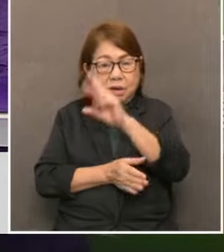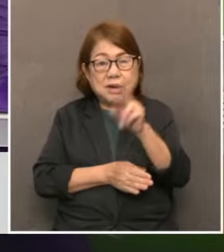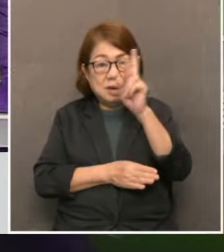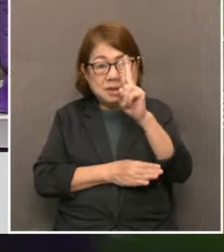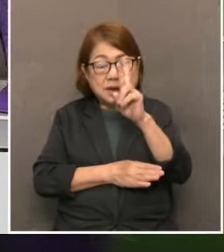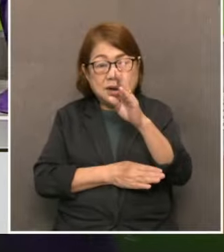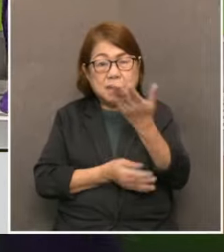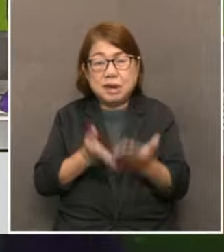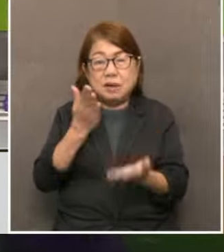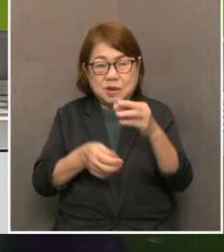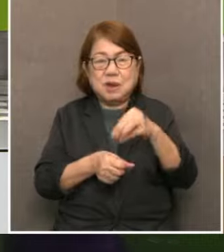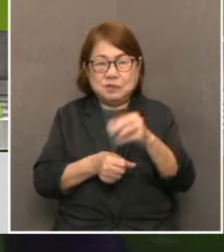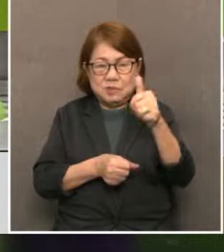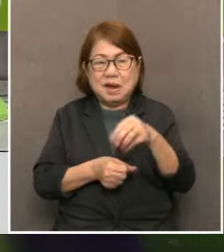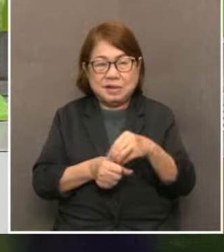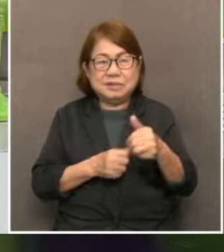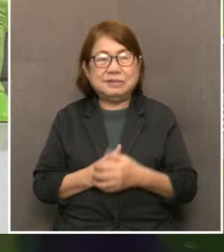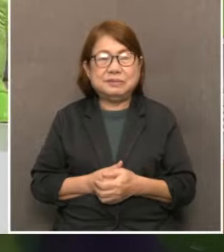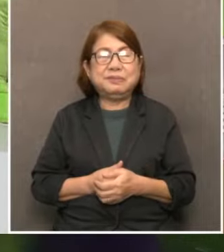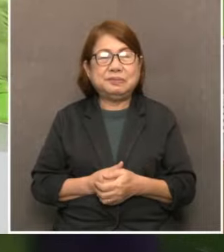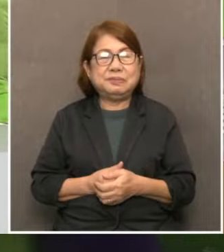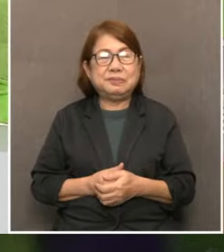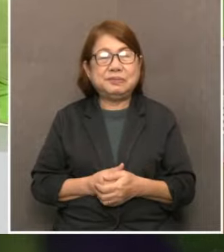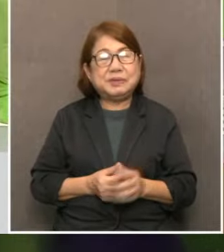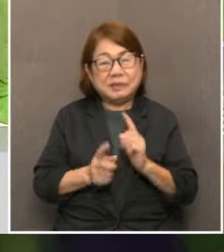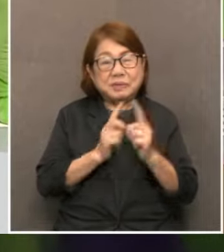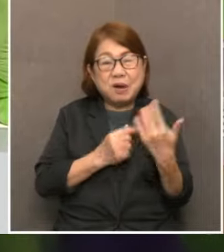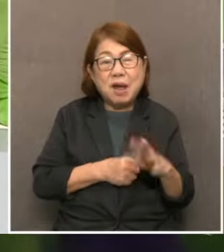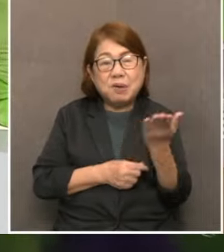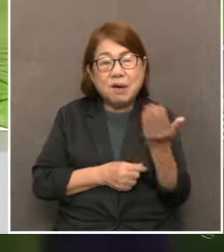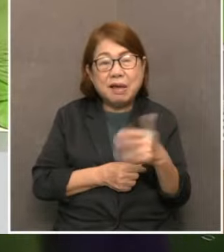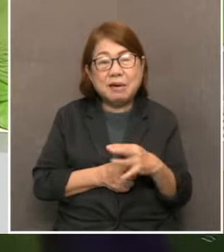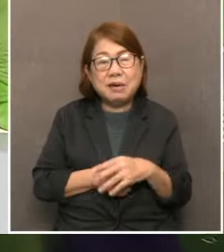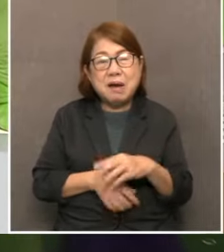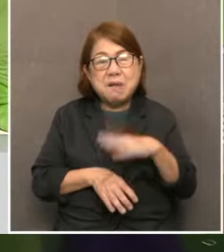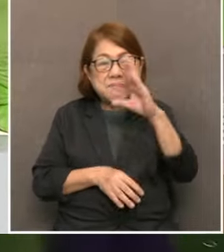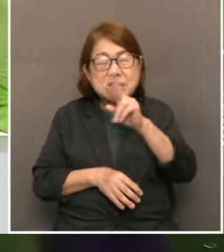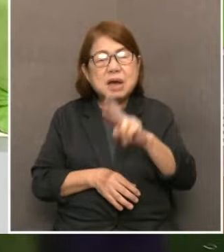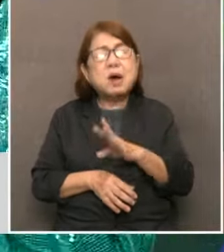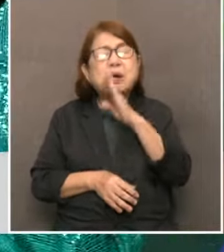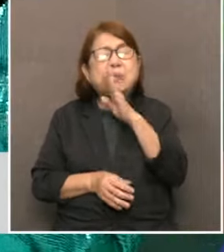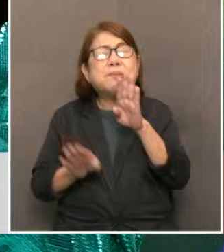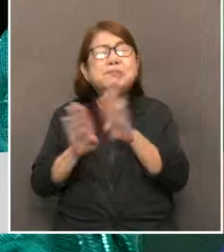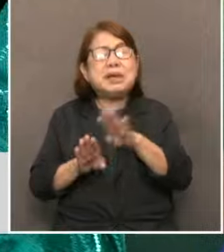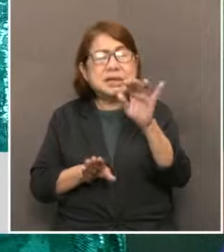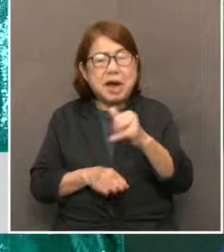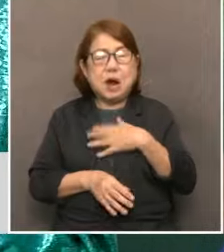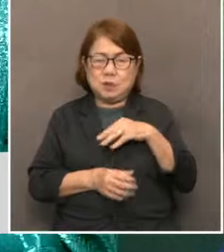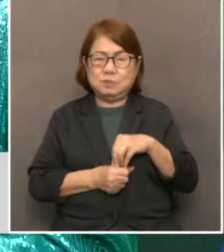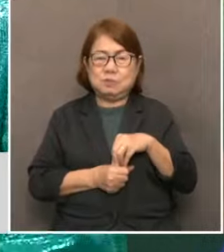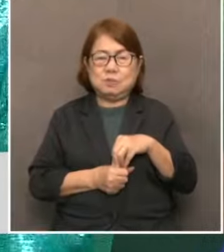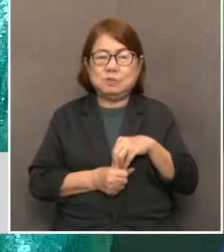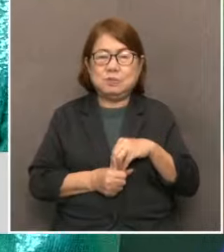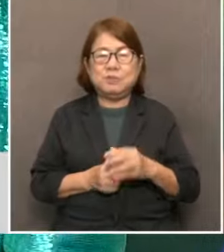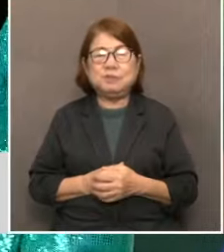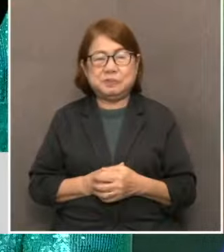นะก็สามารถอยู่ได้เหมือนขออนุญาตกันไปแล้วเมื่อสักครู่นะคุณิวครับถ้าถ้าศูนไม่ปิดันก็จะอยู่ค่ะ